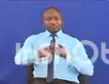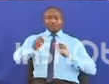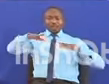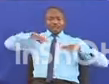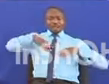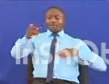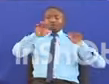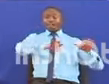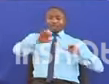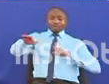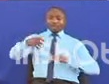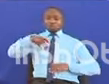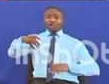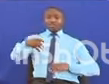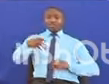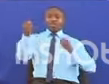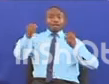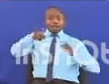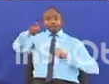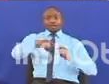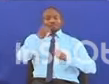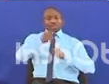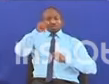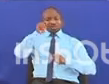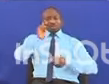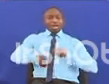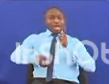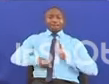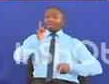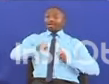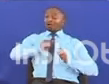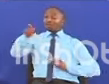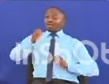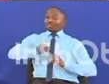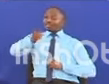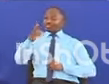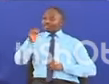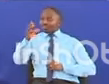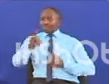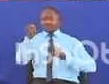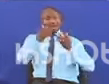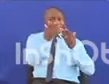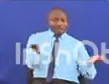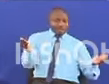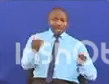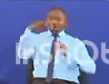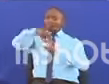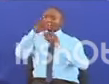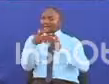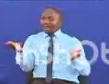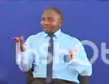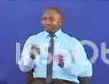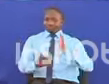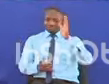wenzenu wanateseka. Waziri una gari, mtumishi anatembea kijiji kilomita 20-30, hana gari, hana mafuta, anatembea